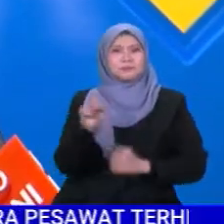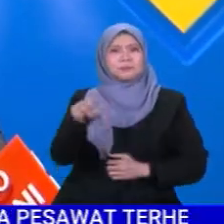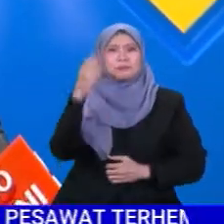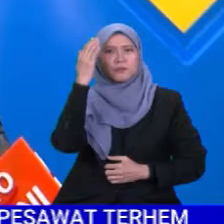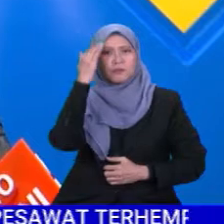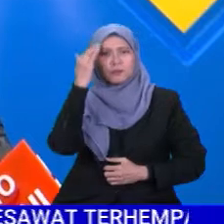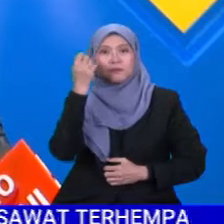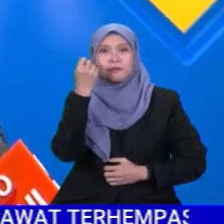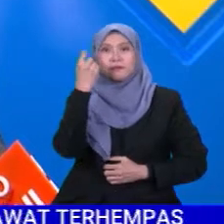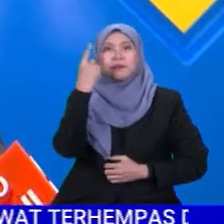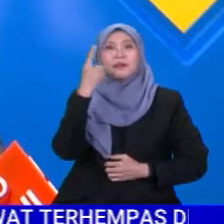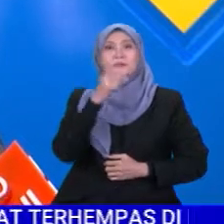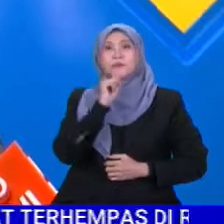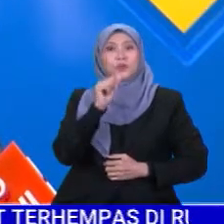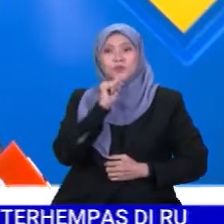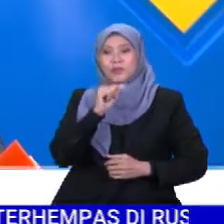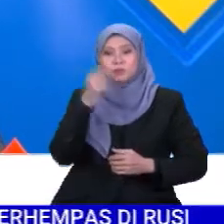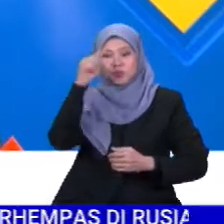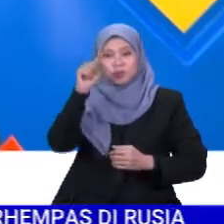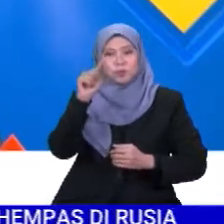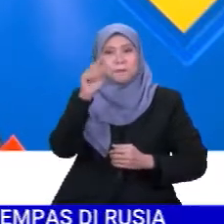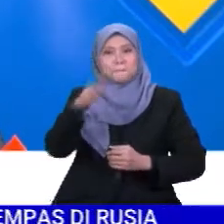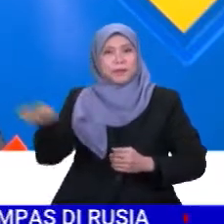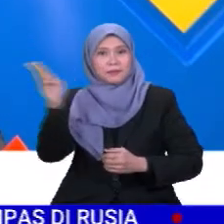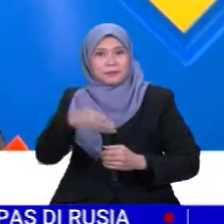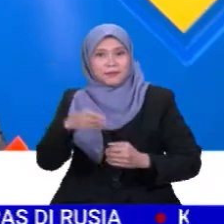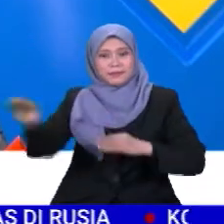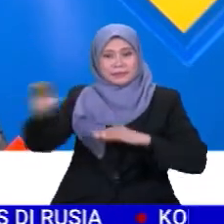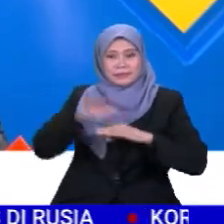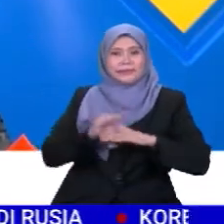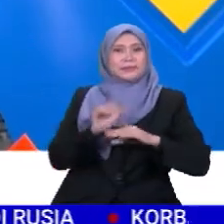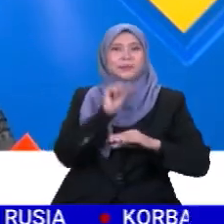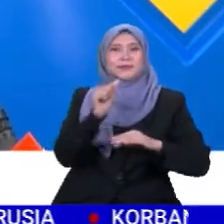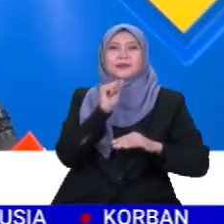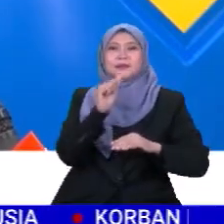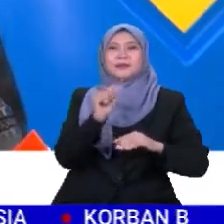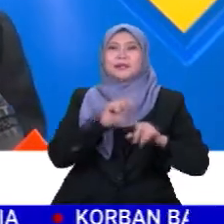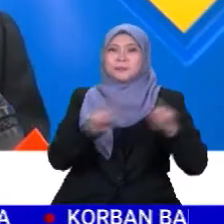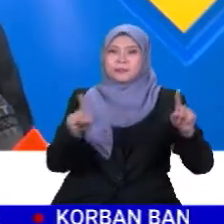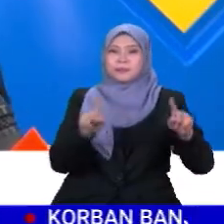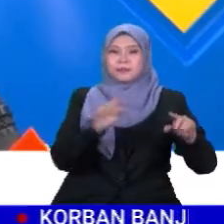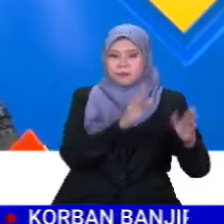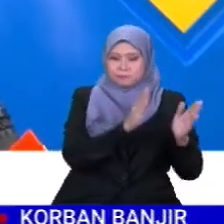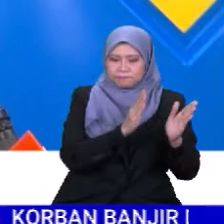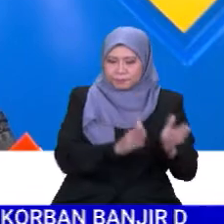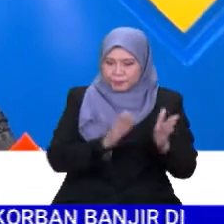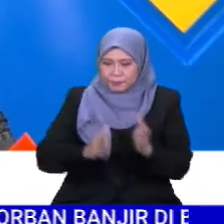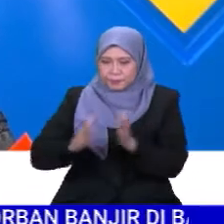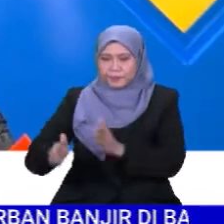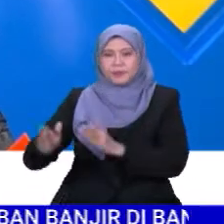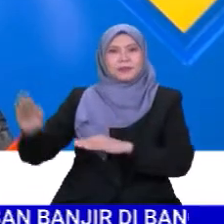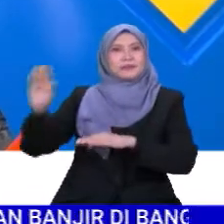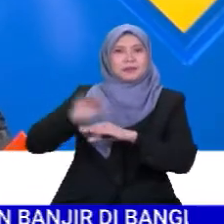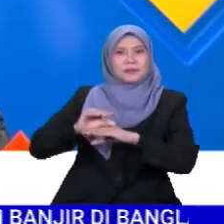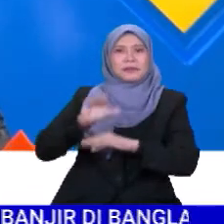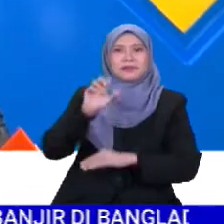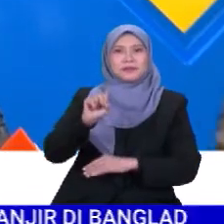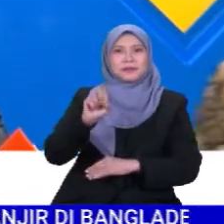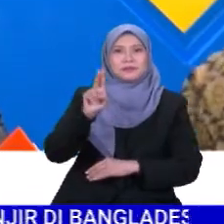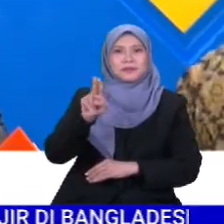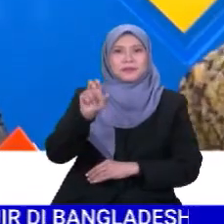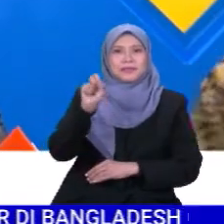dia bukan menarik subsidi. Dia rationalize, menstruktur semula subsidi. Apa yang saya cuba terangkan